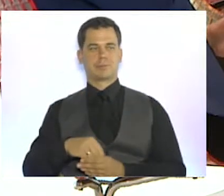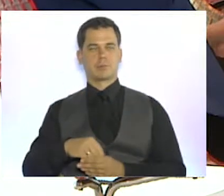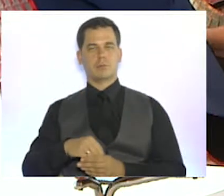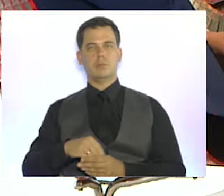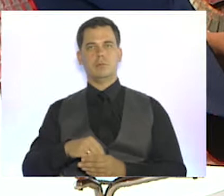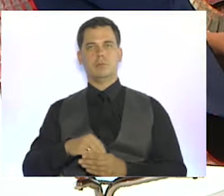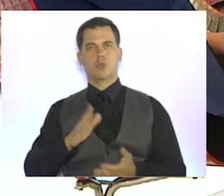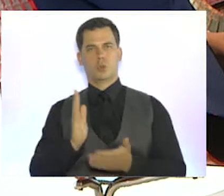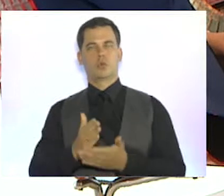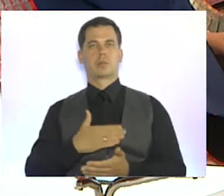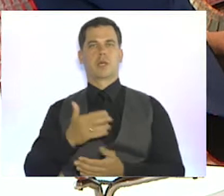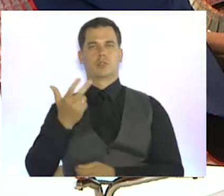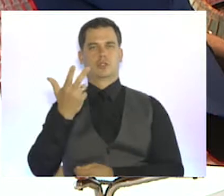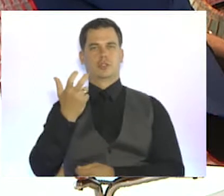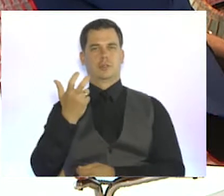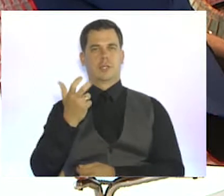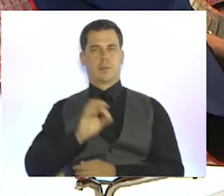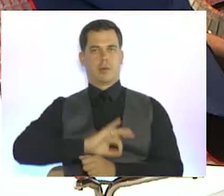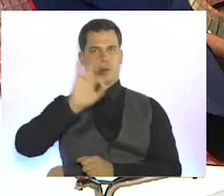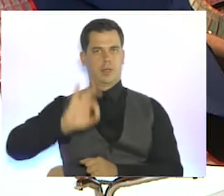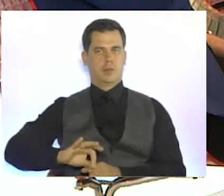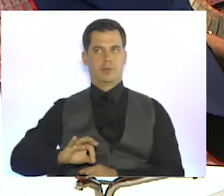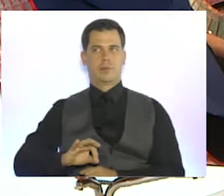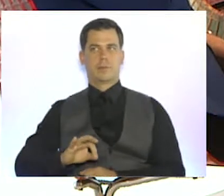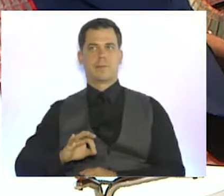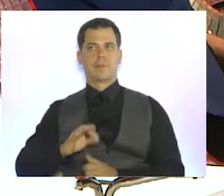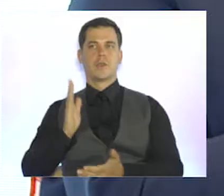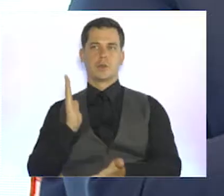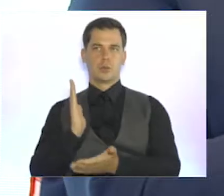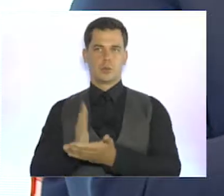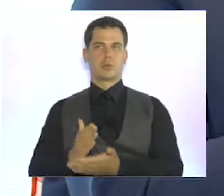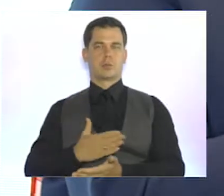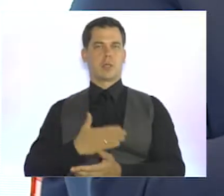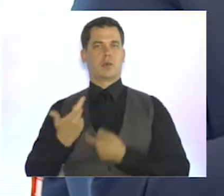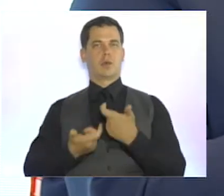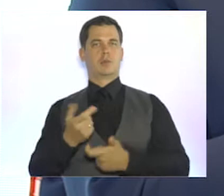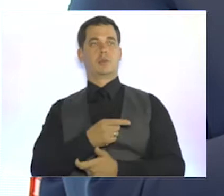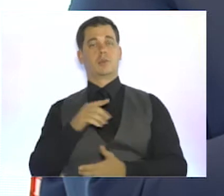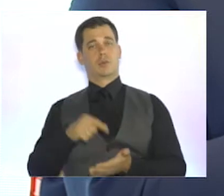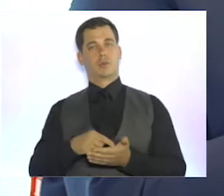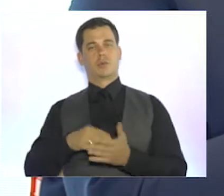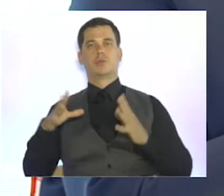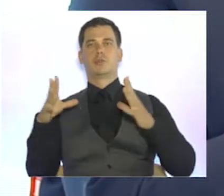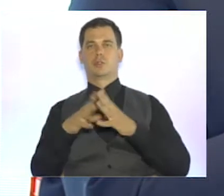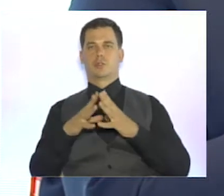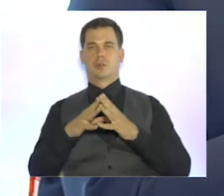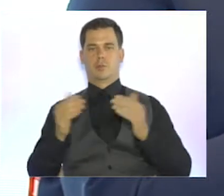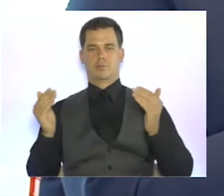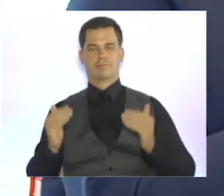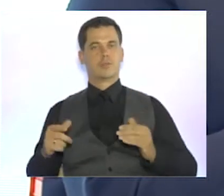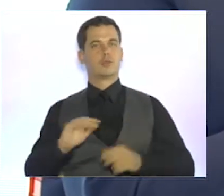realizowanych obecnie 300 projektów właśnie w osi priorytetowej 10 w